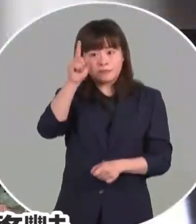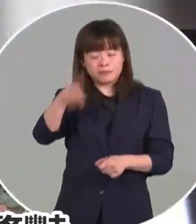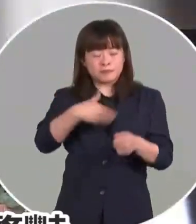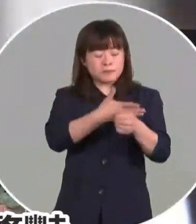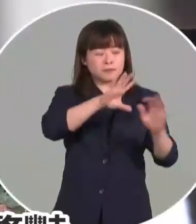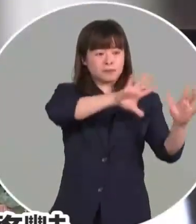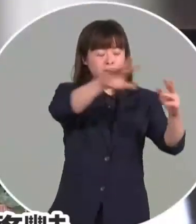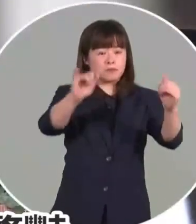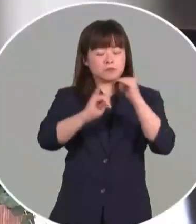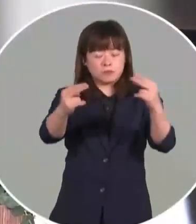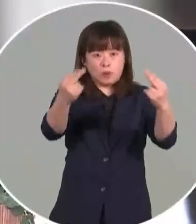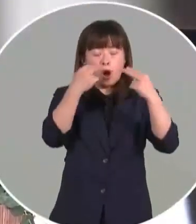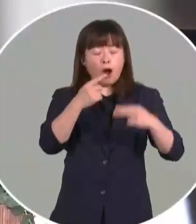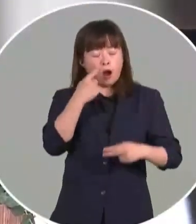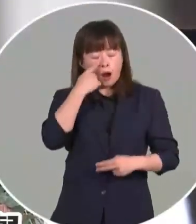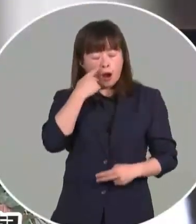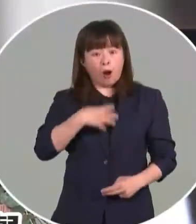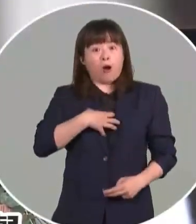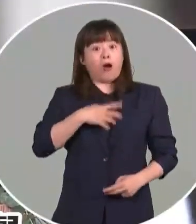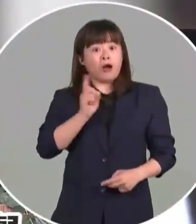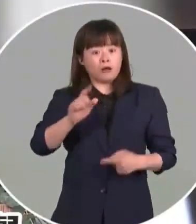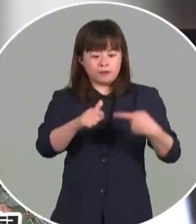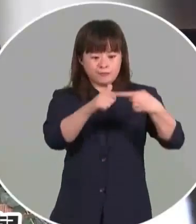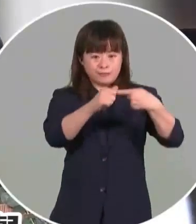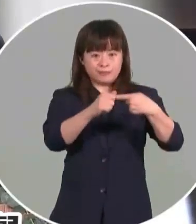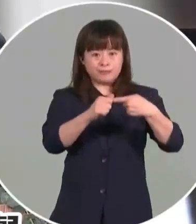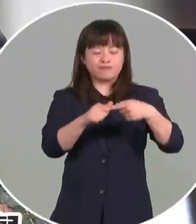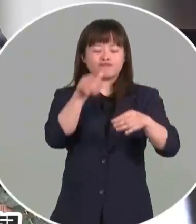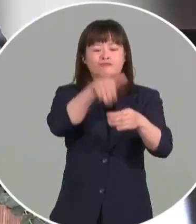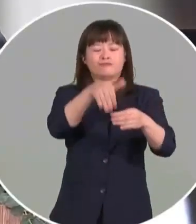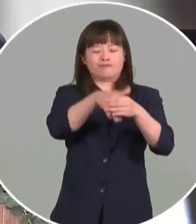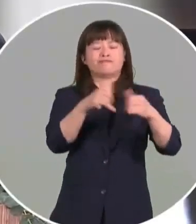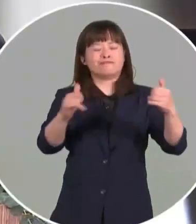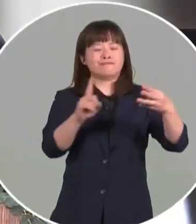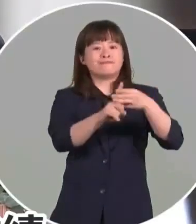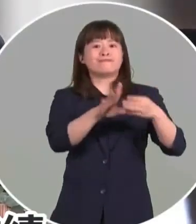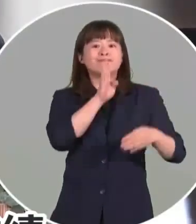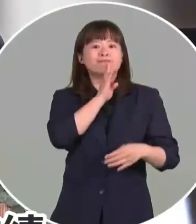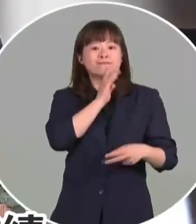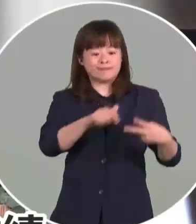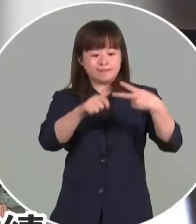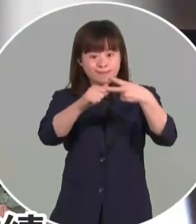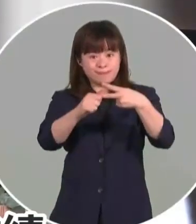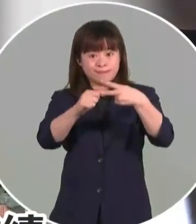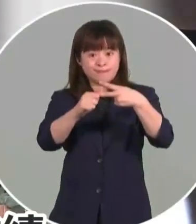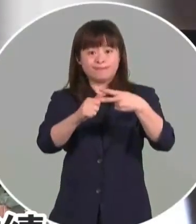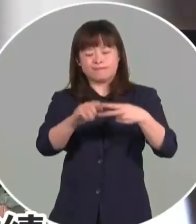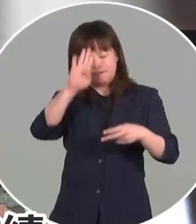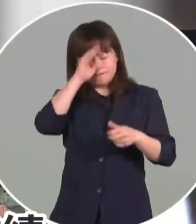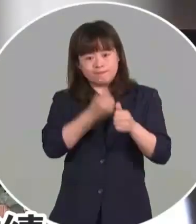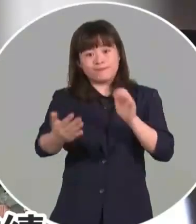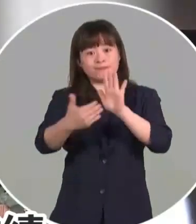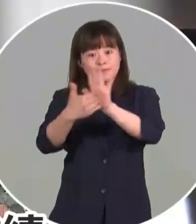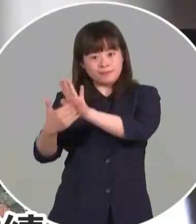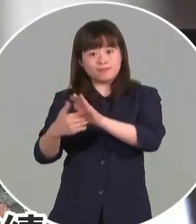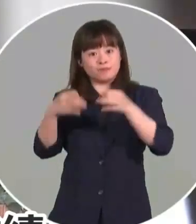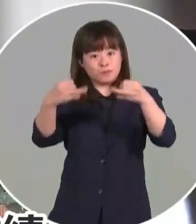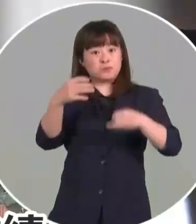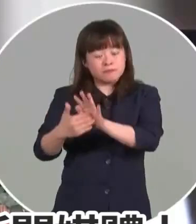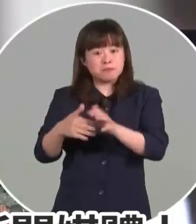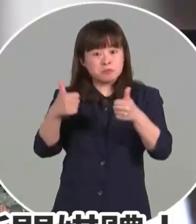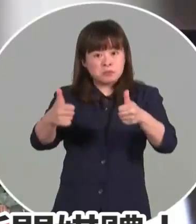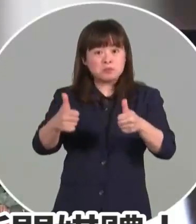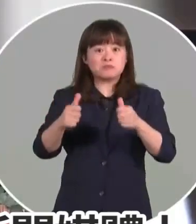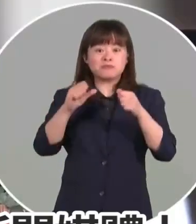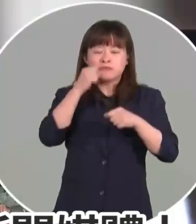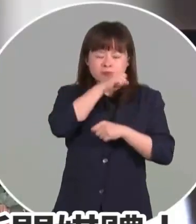次让国际社会惊艳，第一次是我们的民主选举，第二次则是我们防疫的成绩。